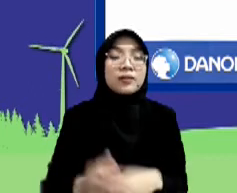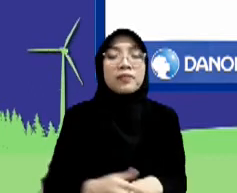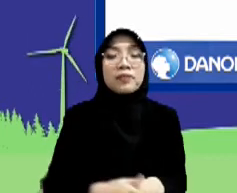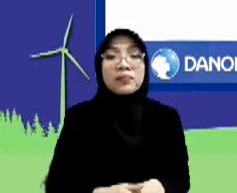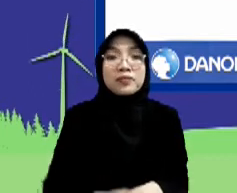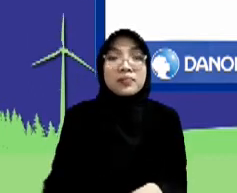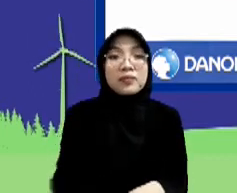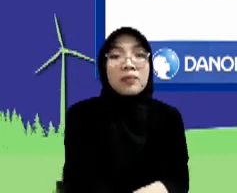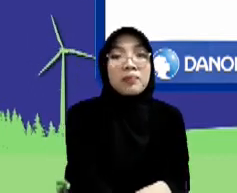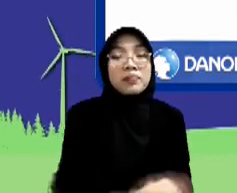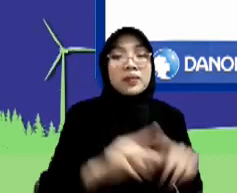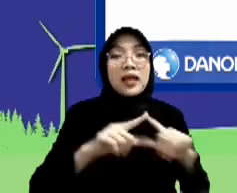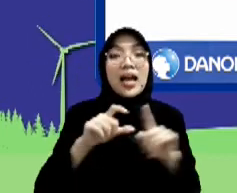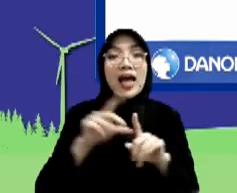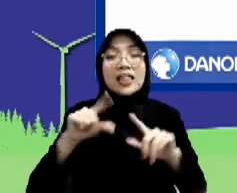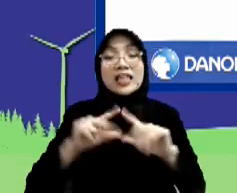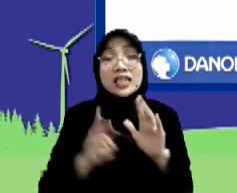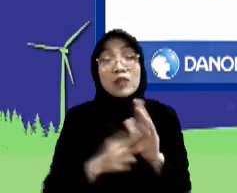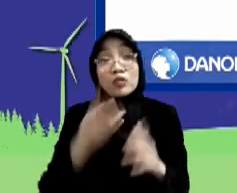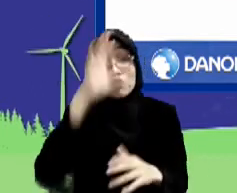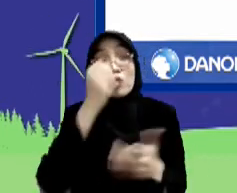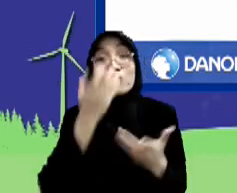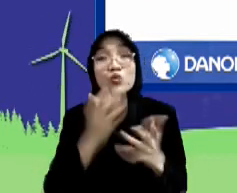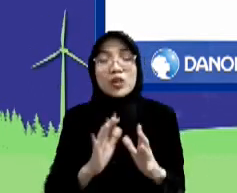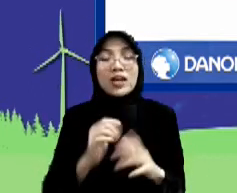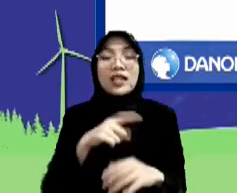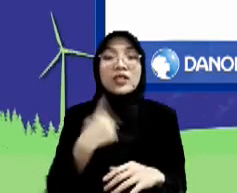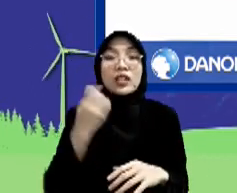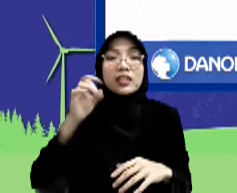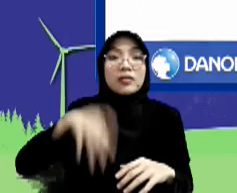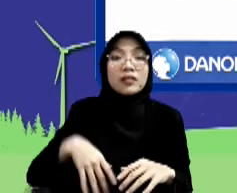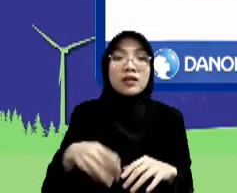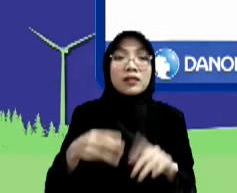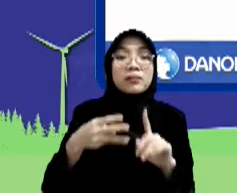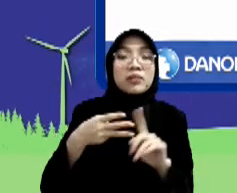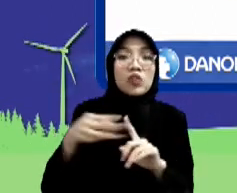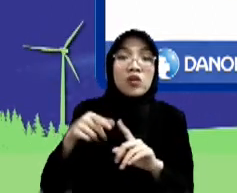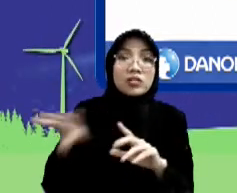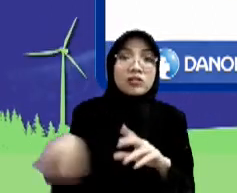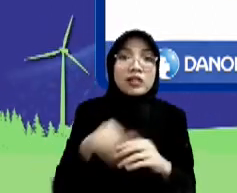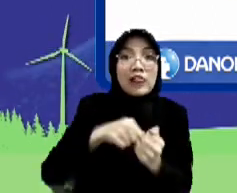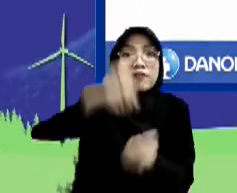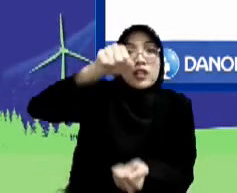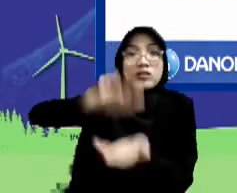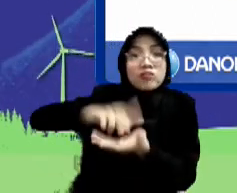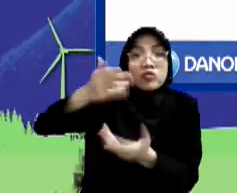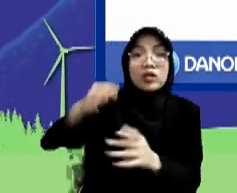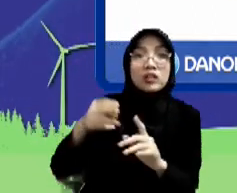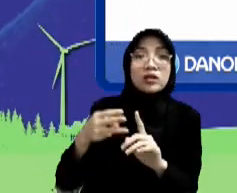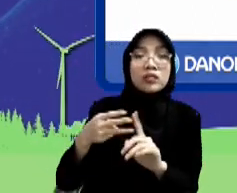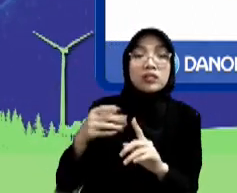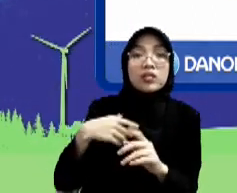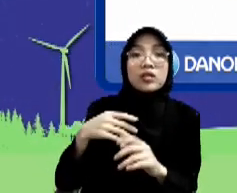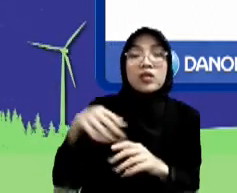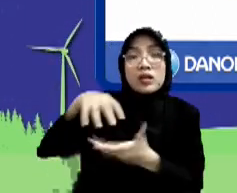Mas Adrian juga sudah tahu bahwa kita juga bagian dari bicor kita tersertifikasi bicor yang means bahwa kita itu eh certified as a